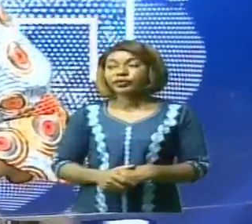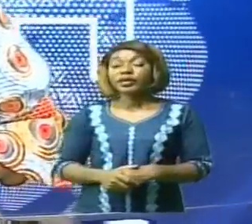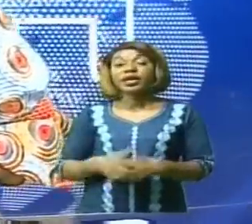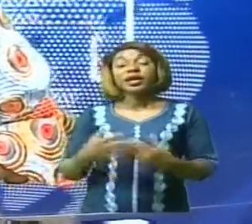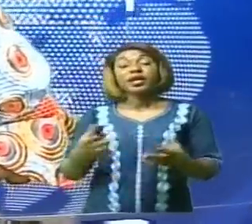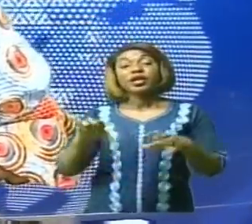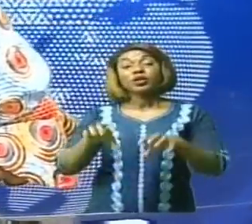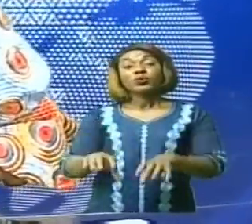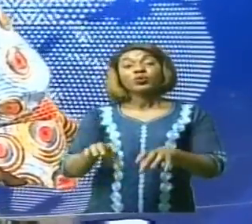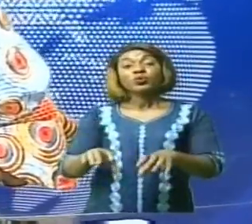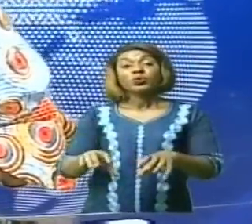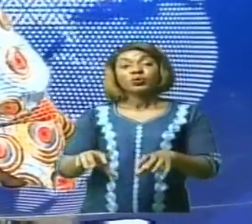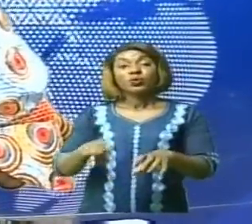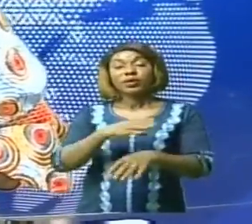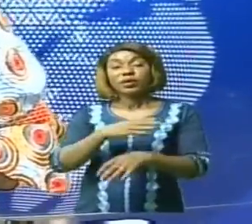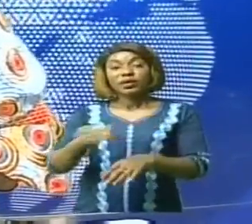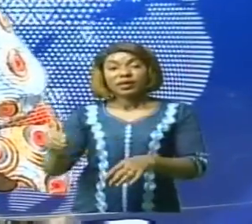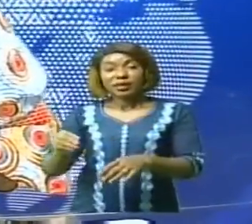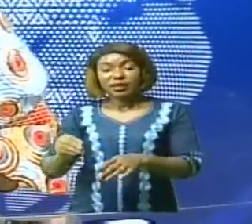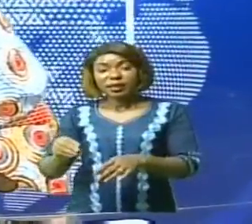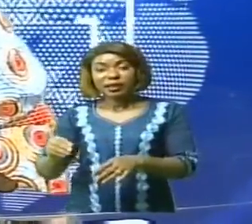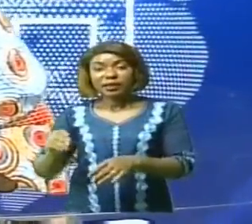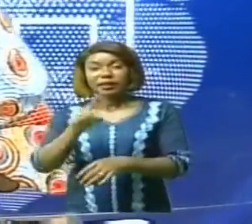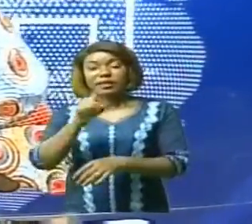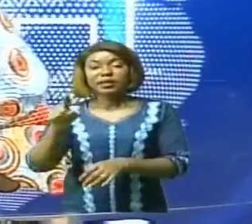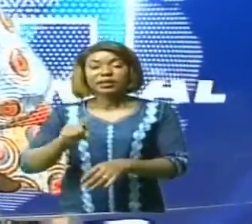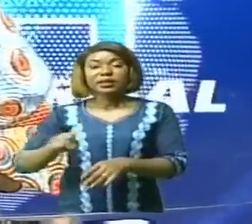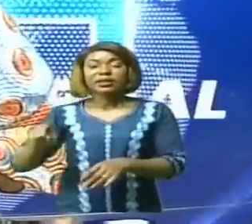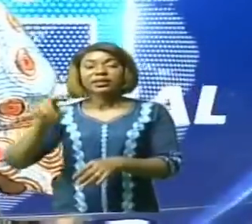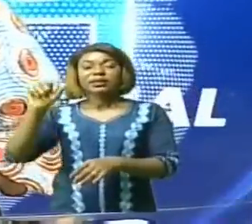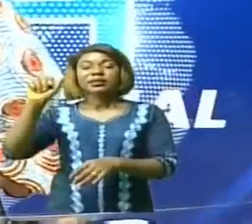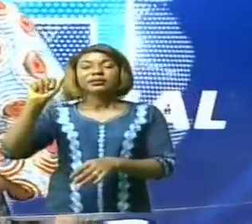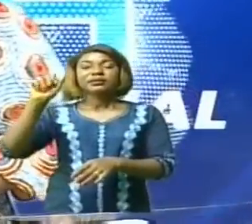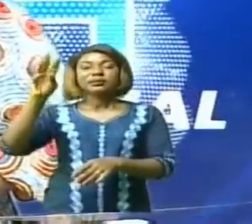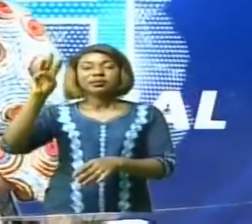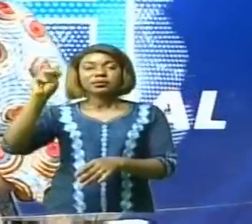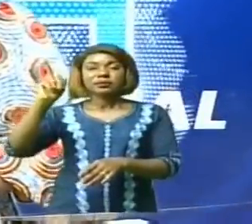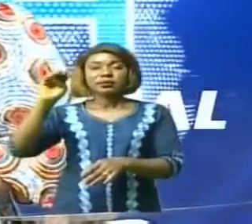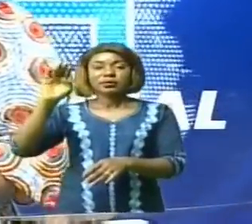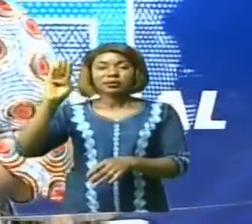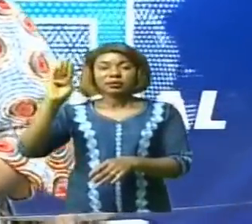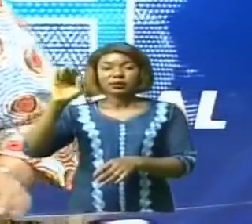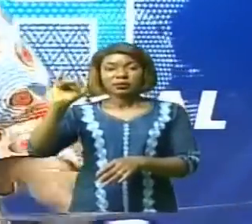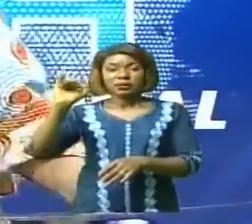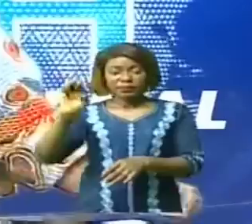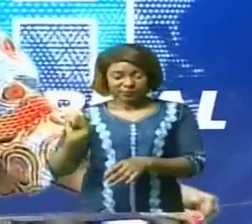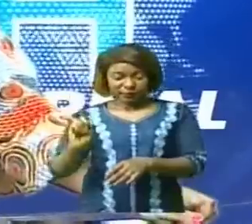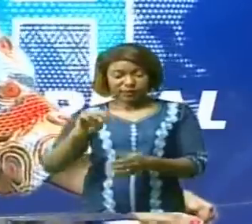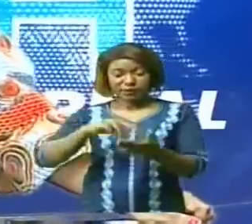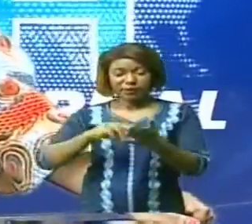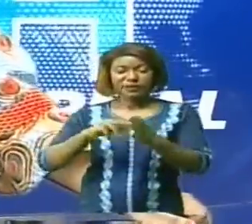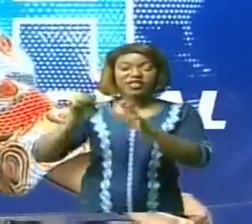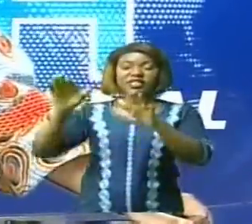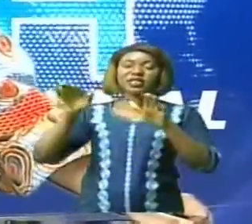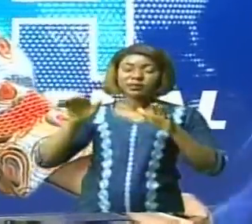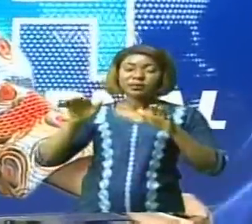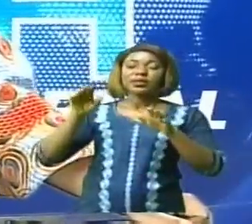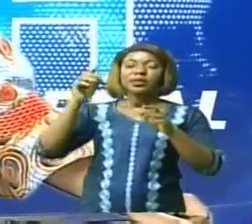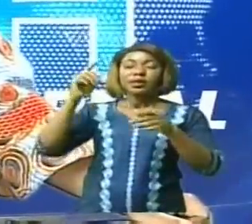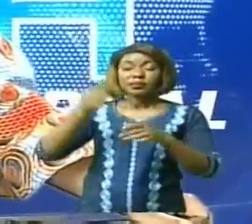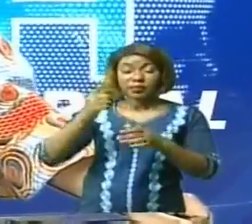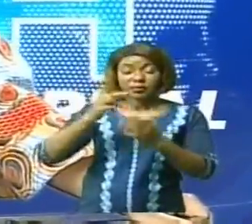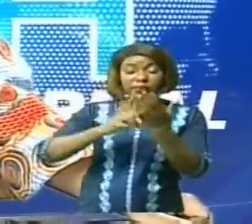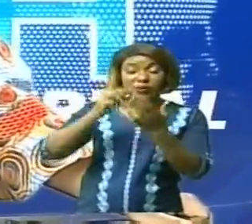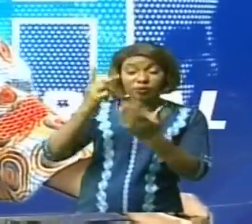La RDC et la Zambie viennent de sceller deux accords dans le domaine de l'énergie. Le premier porte sur le développement du